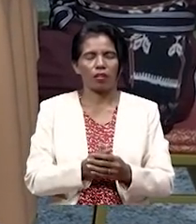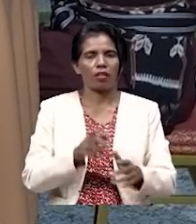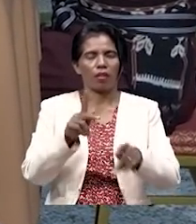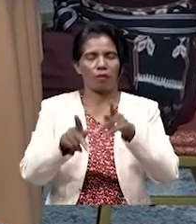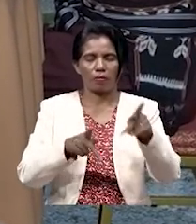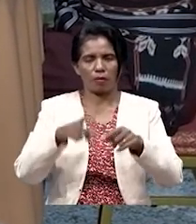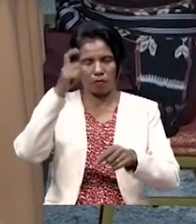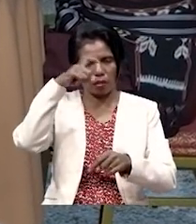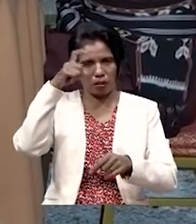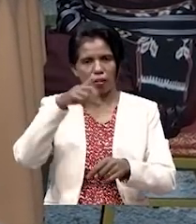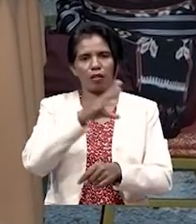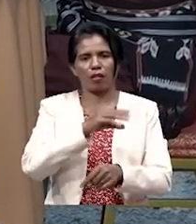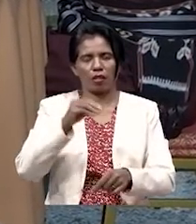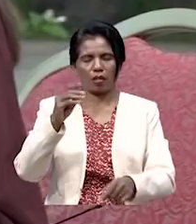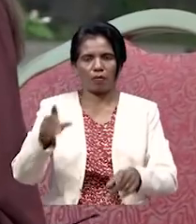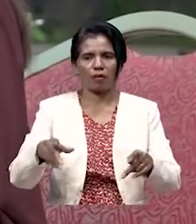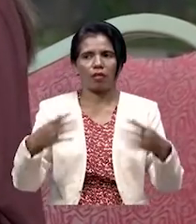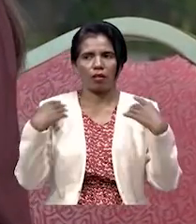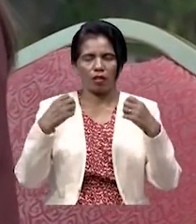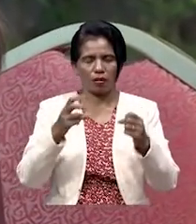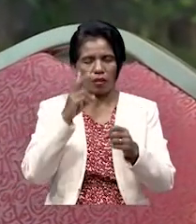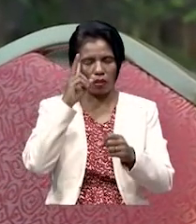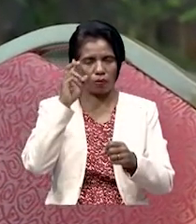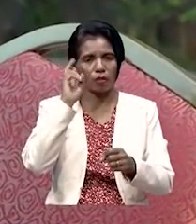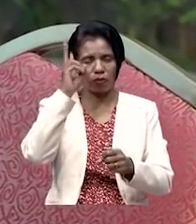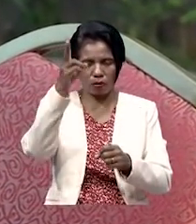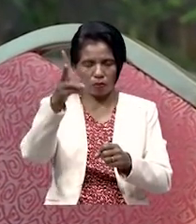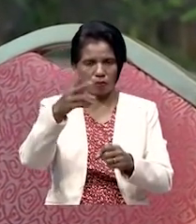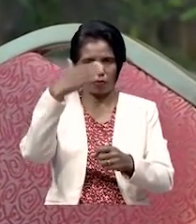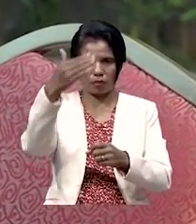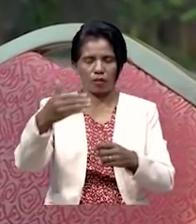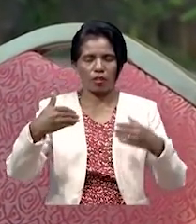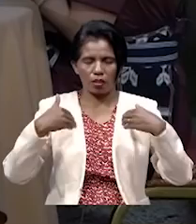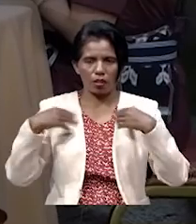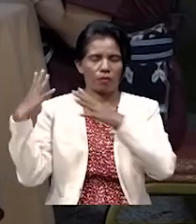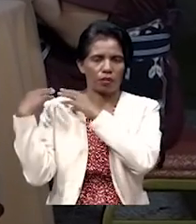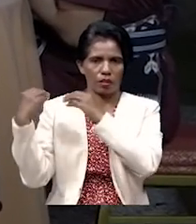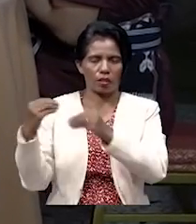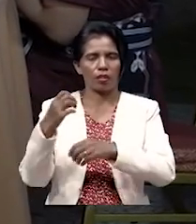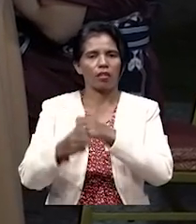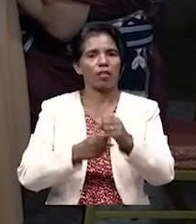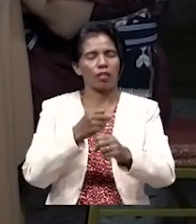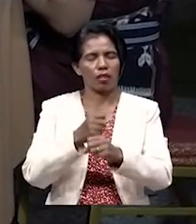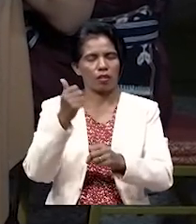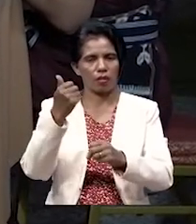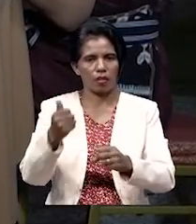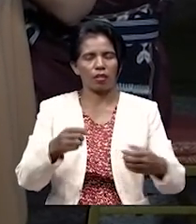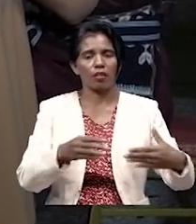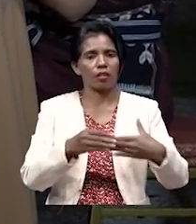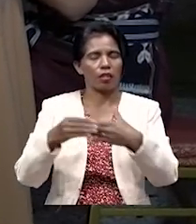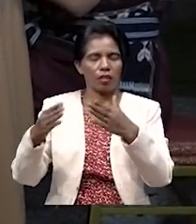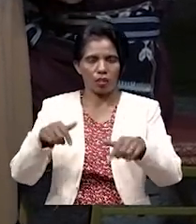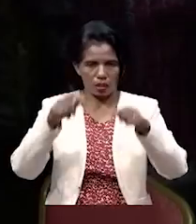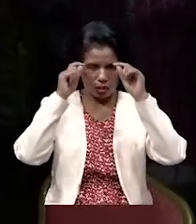cerdas, sangat punya visi jauh ke depan, dan dengan pengalamannya selama puluhan tahun menjadi pemimpin di Timor-Leste,